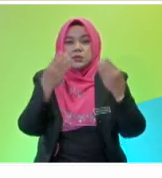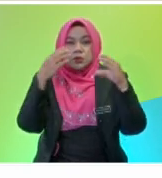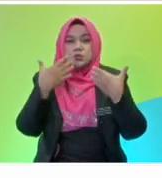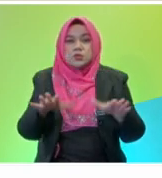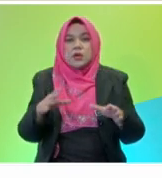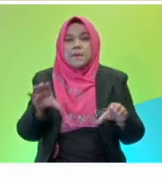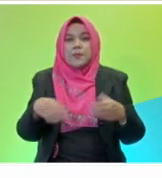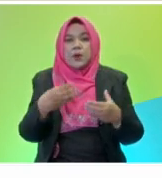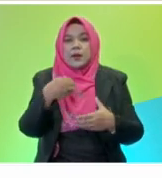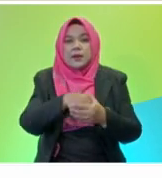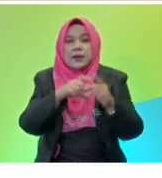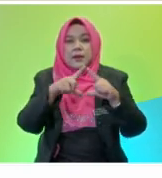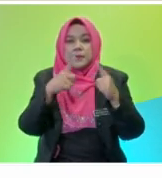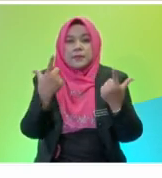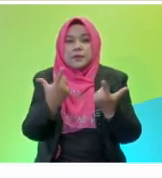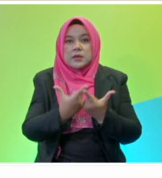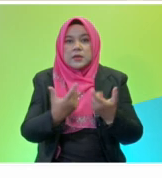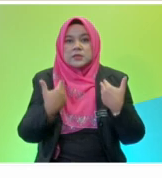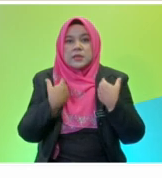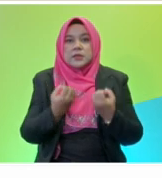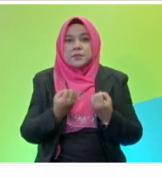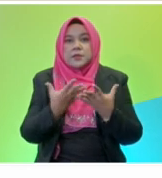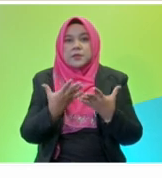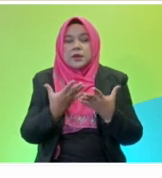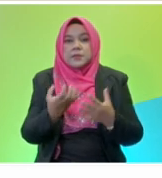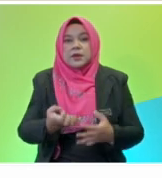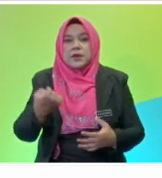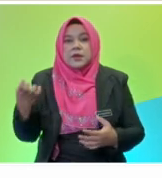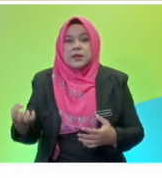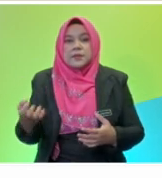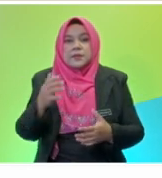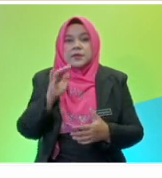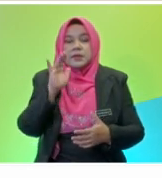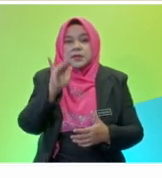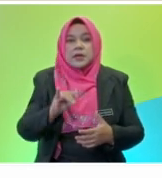dan kelas mana ada Beberapa elemen yang perlu kita tekankan